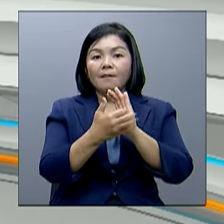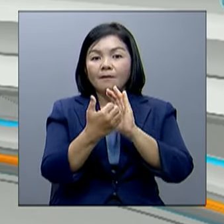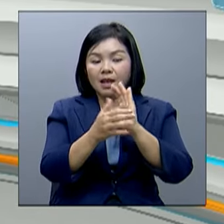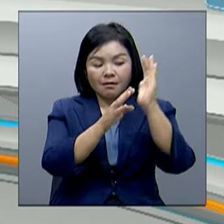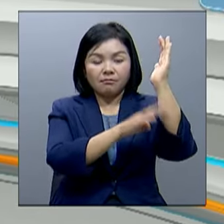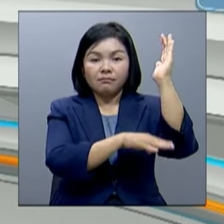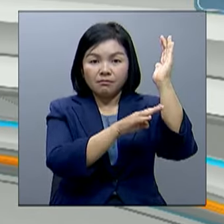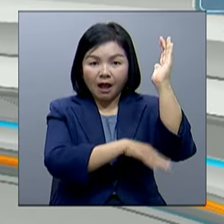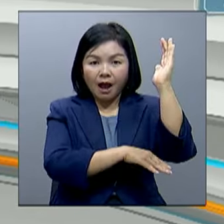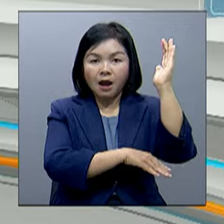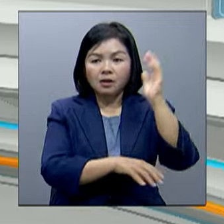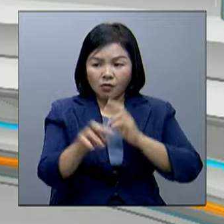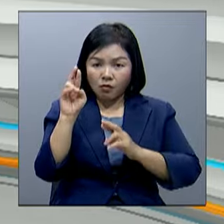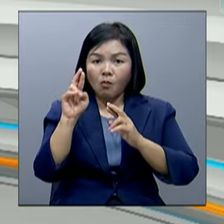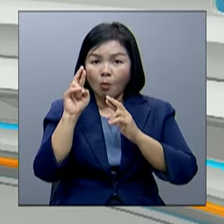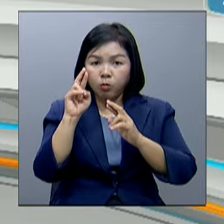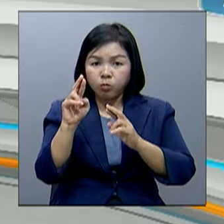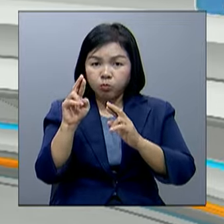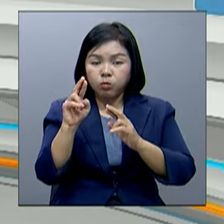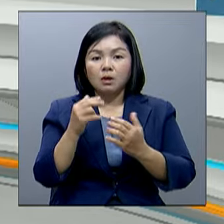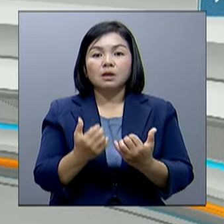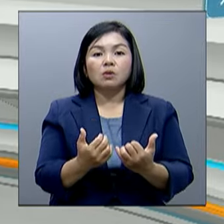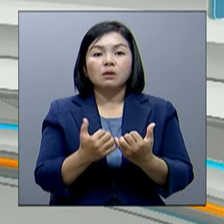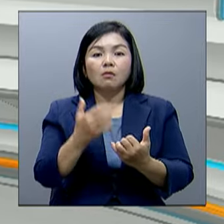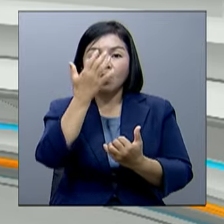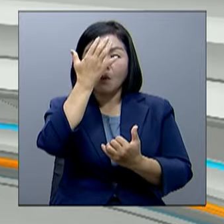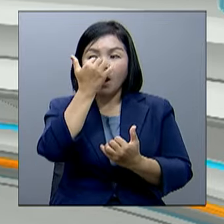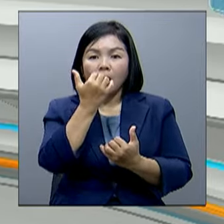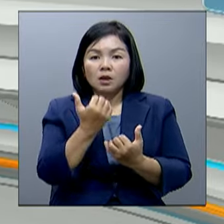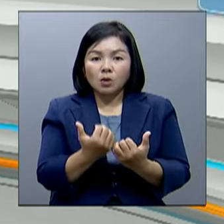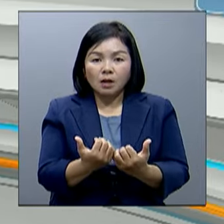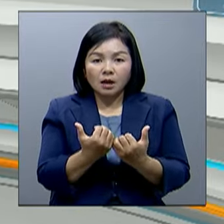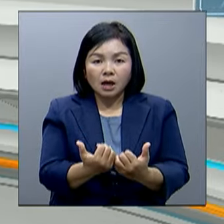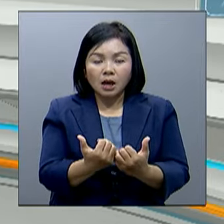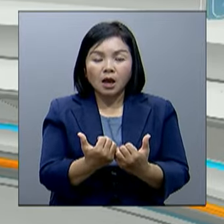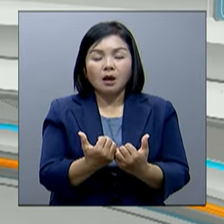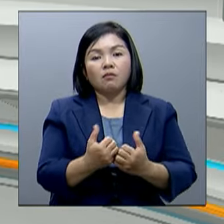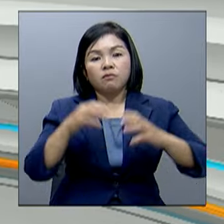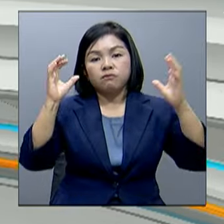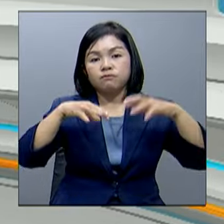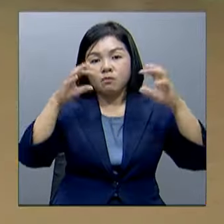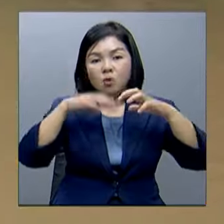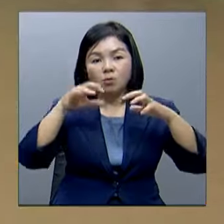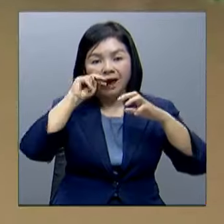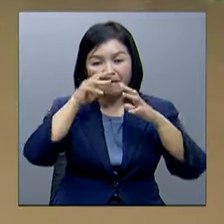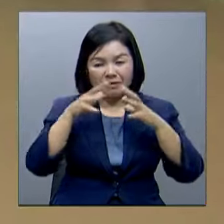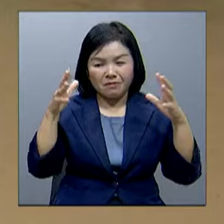ภาคป้าอาจจะต้องเบ้าระวังอย่างต่อเนื่องเนื่องจากขนาดนี้แนวน้มของฟนนั้นจะมีมากส